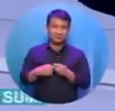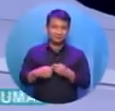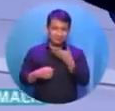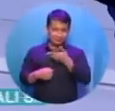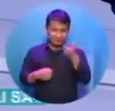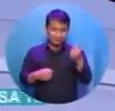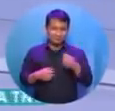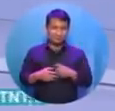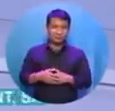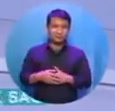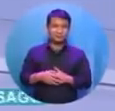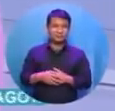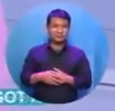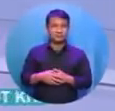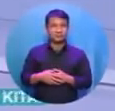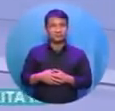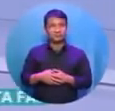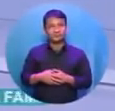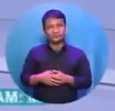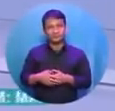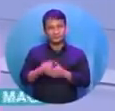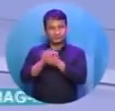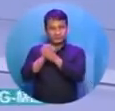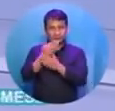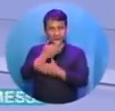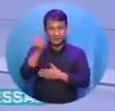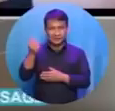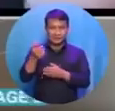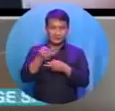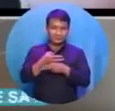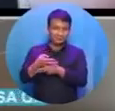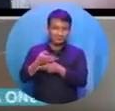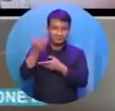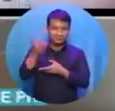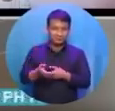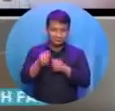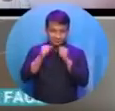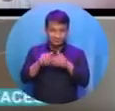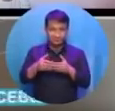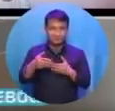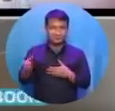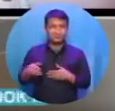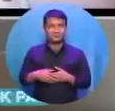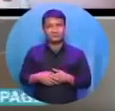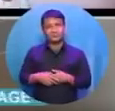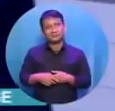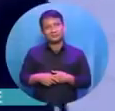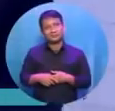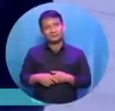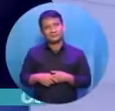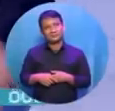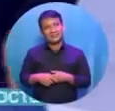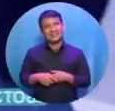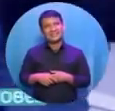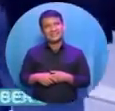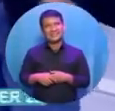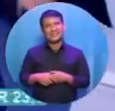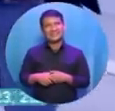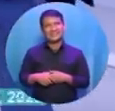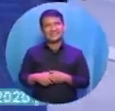best. The best of the best. Okay. Ingat. God bless. God bless. Sige, tuloy-tuloy sa inyo. Yan, ganun.